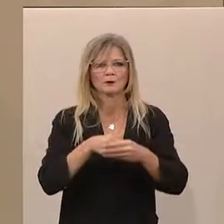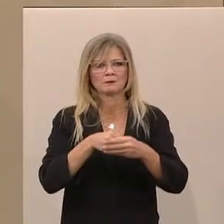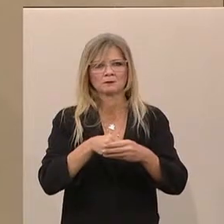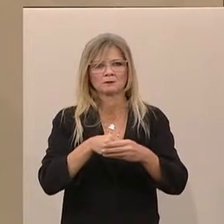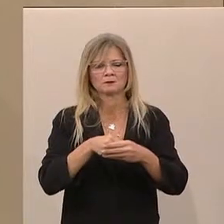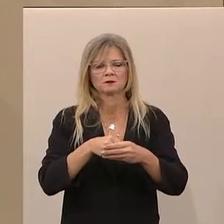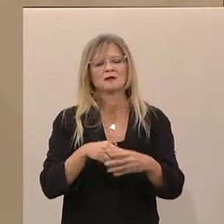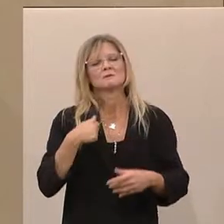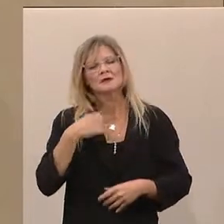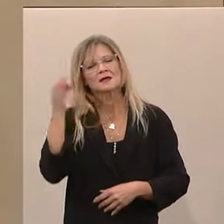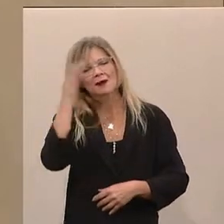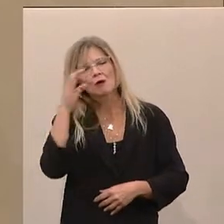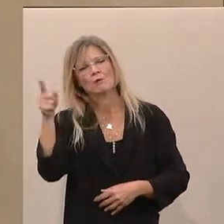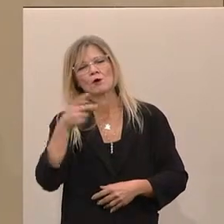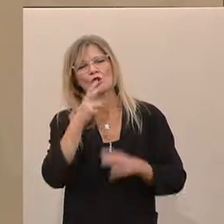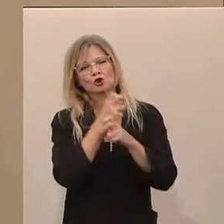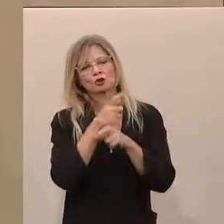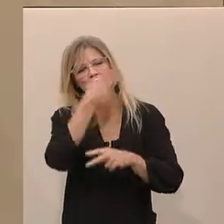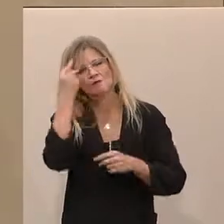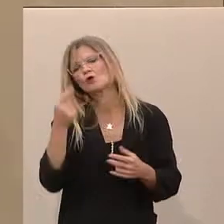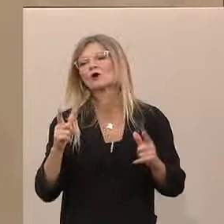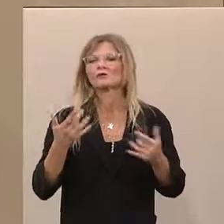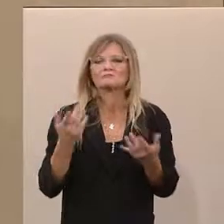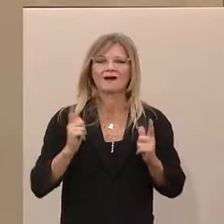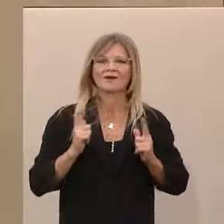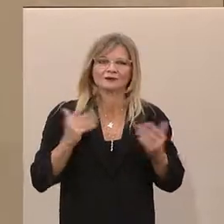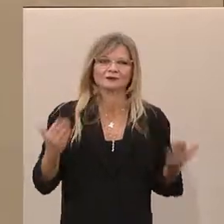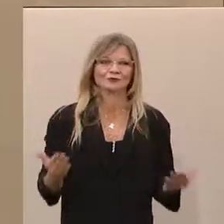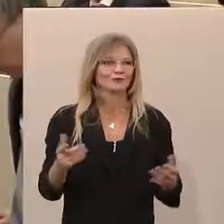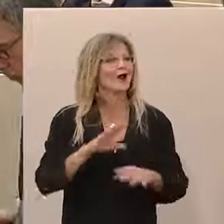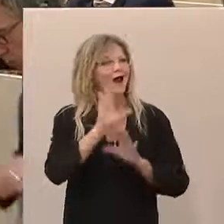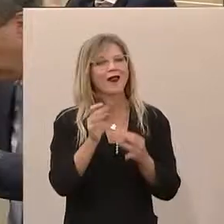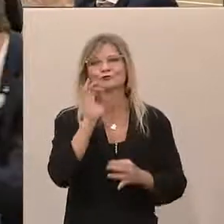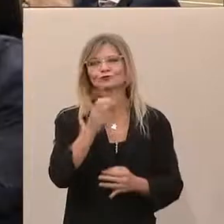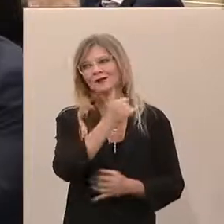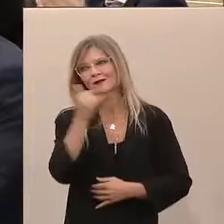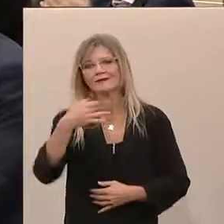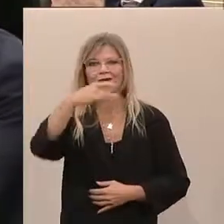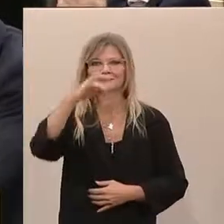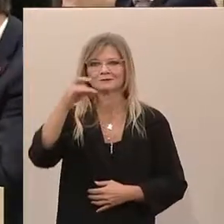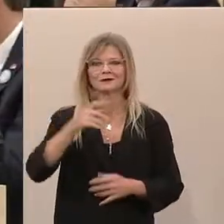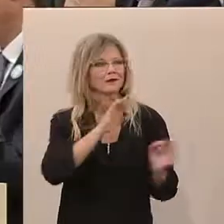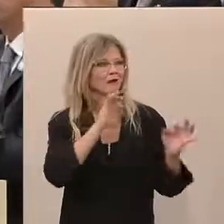Erwartungshaltung, die auch die österreichische Bevölkerung hat. Alles, alles Gute jedem einzelnen Abgeordneten.